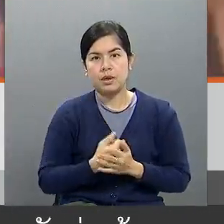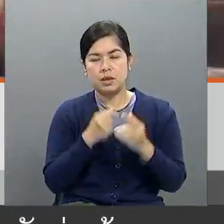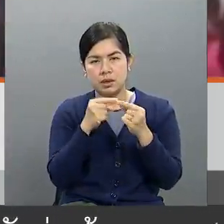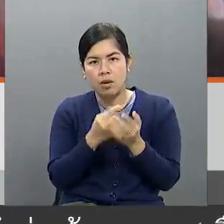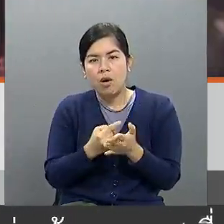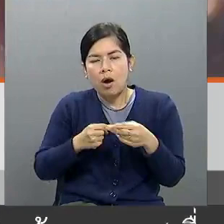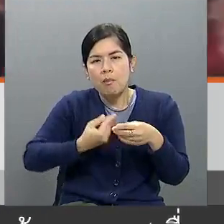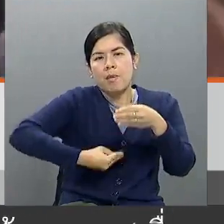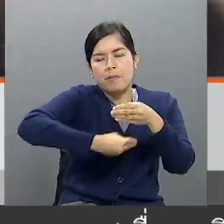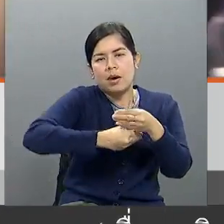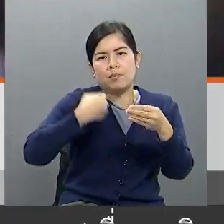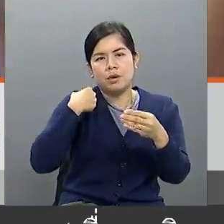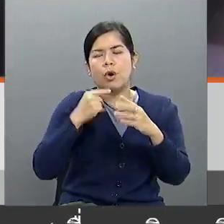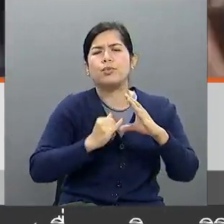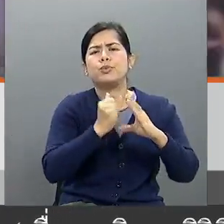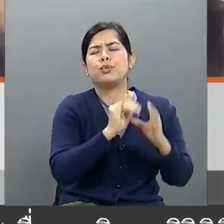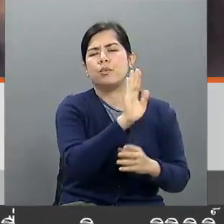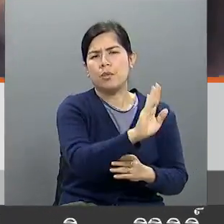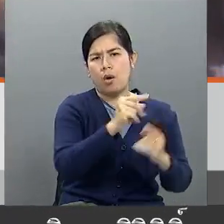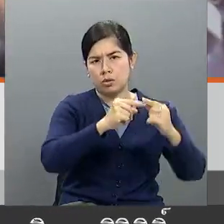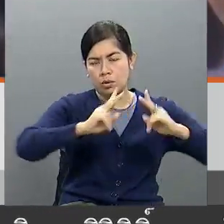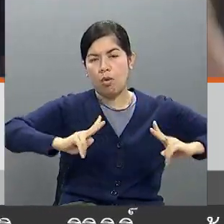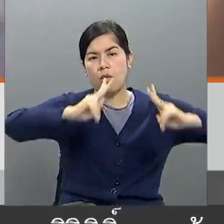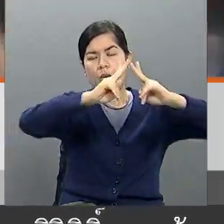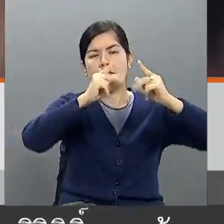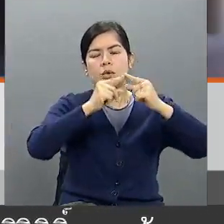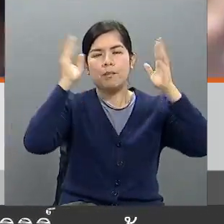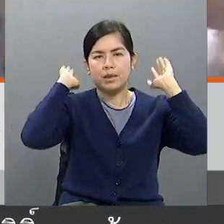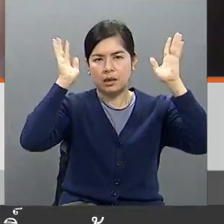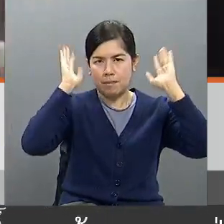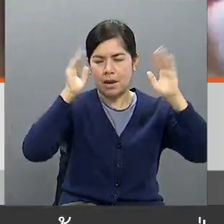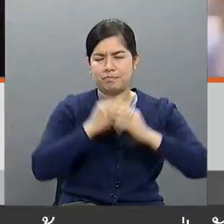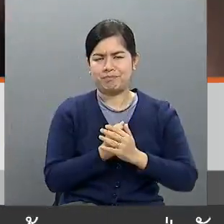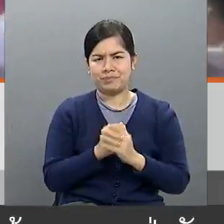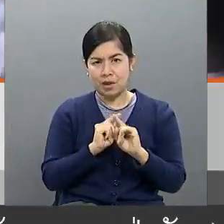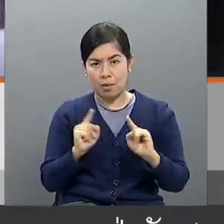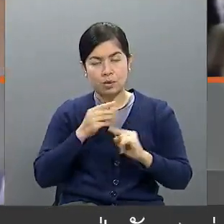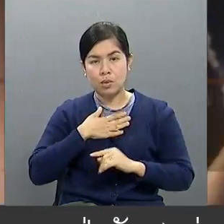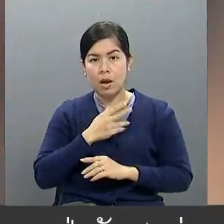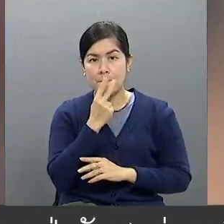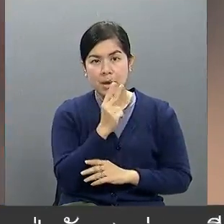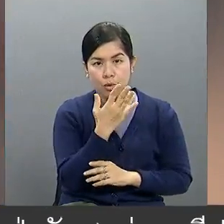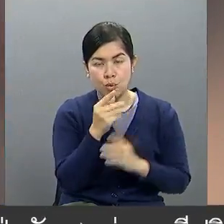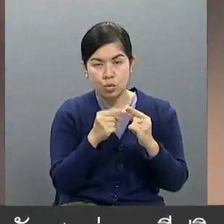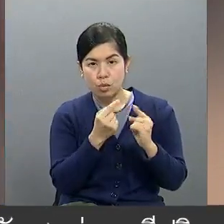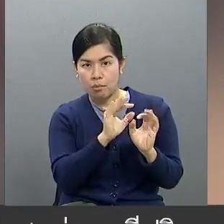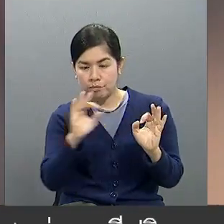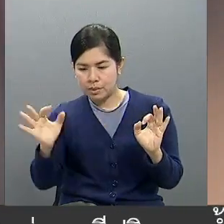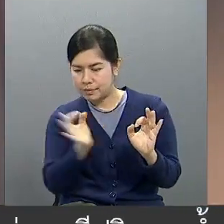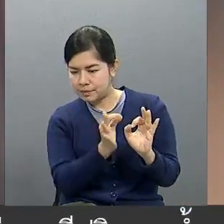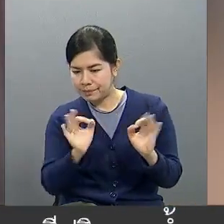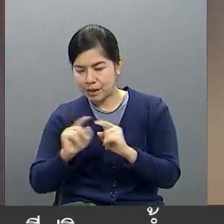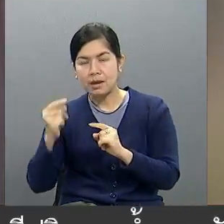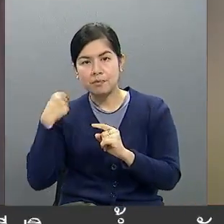ยันว่าไม่ได้เกี่ยวข้องกับกรมประชาสัมพันธ์รวมทั้งระบุว่าไม่ได้ดูเนื้อหาโดยละเอียดในเรื่องที่กลุ่มเยาวชนบอกว่ามี